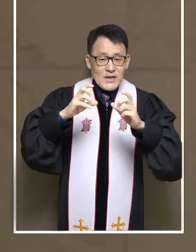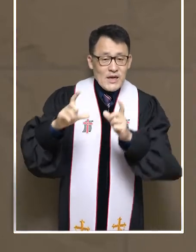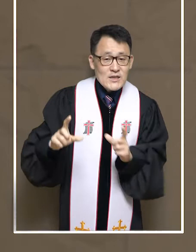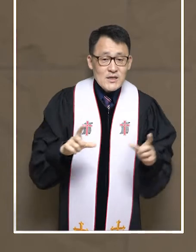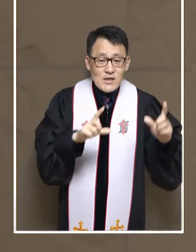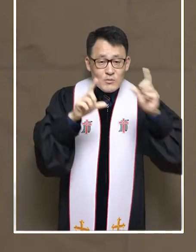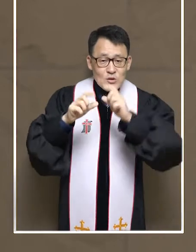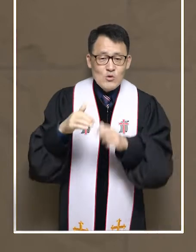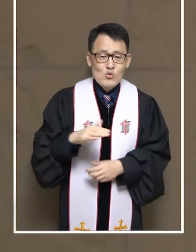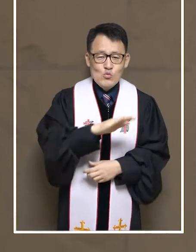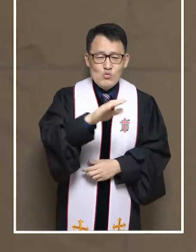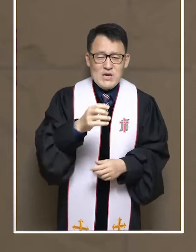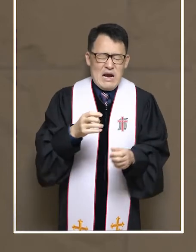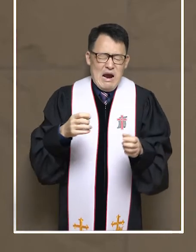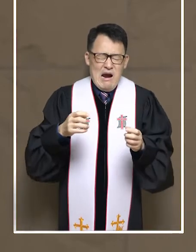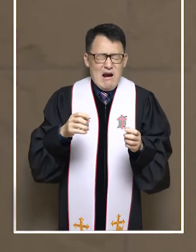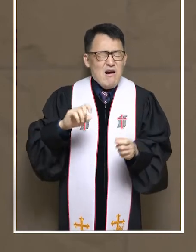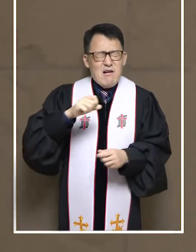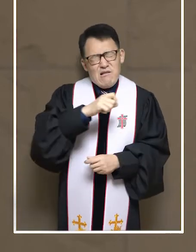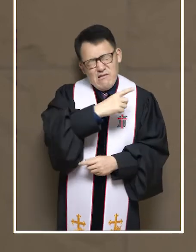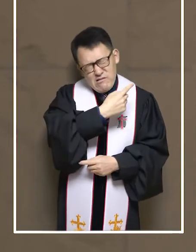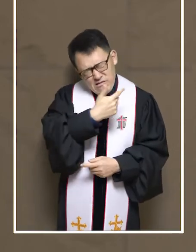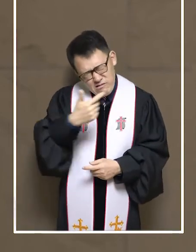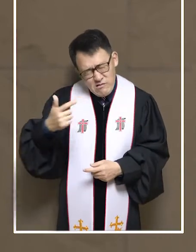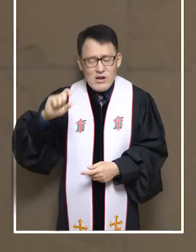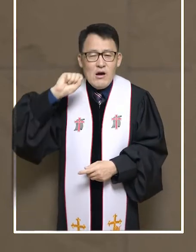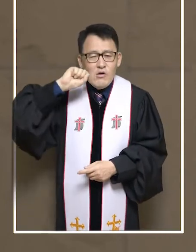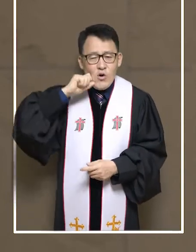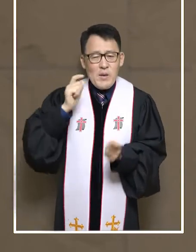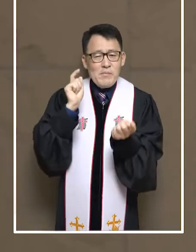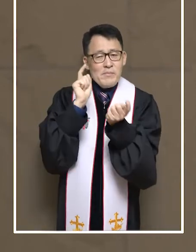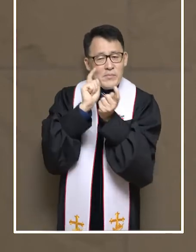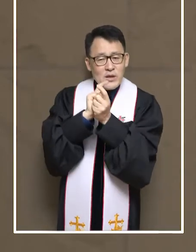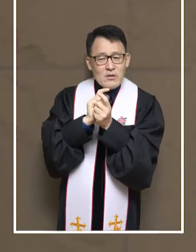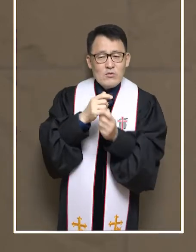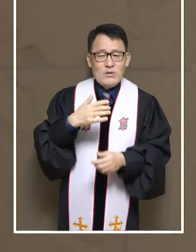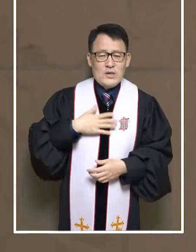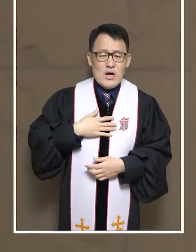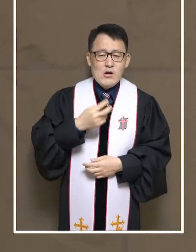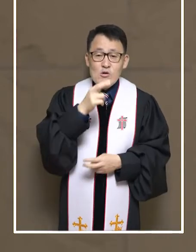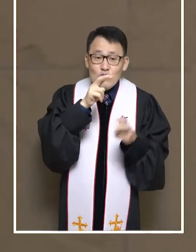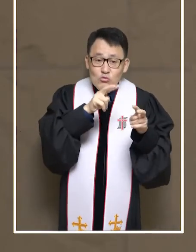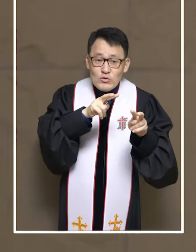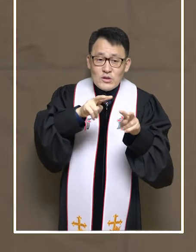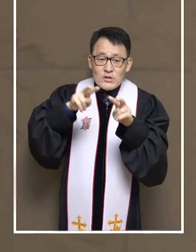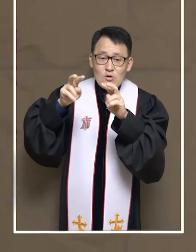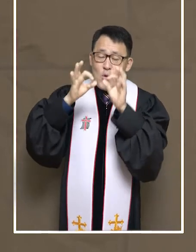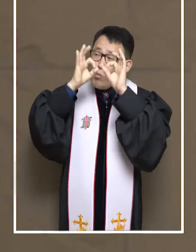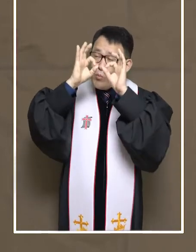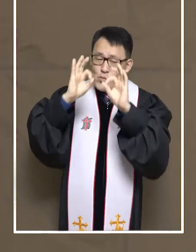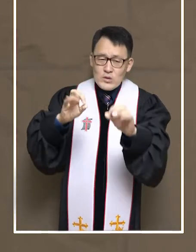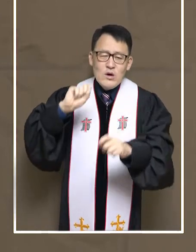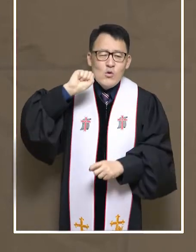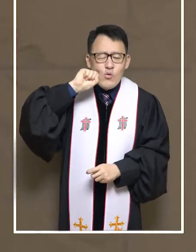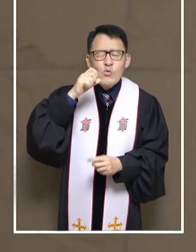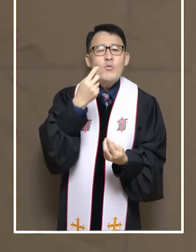집이라는 세상에 살면서 우리가 겪는 어려움들이 많지만 저는 눈을 다시 뜨고